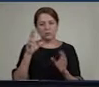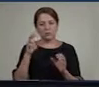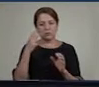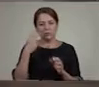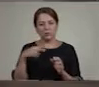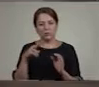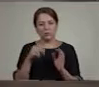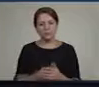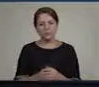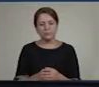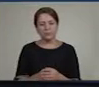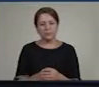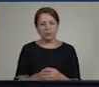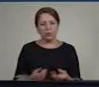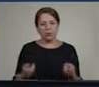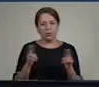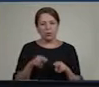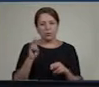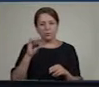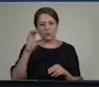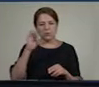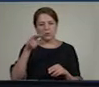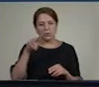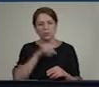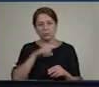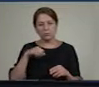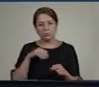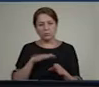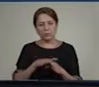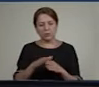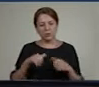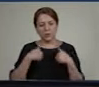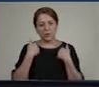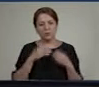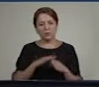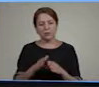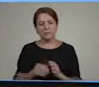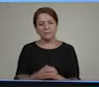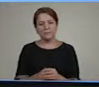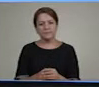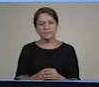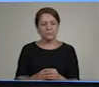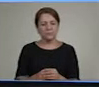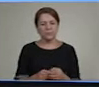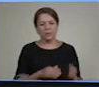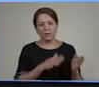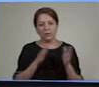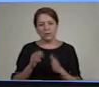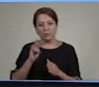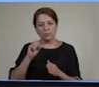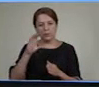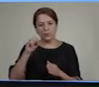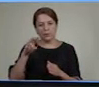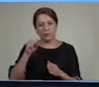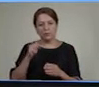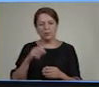30826 ga teng ekan. Qolgan misollarni mustaqil bajarishga harakat qiling. Keyingi masalamizda ham